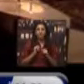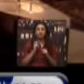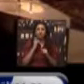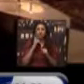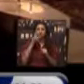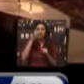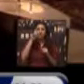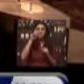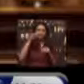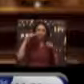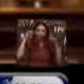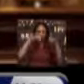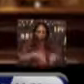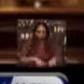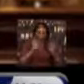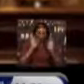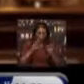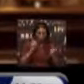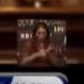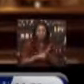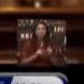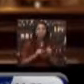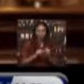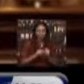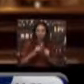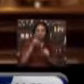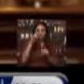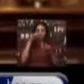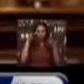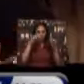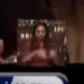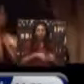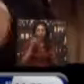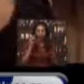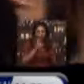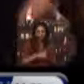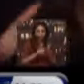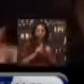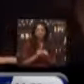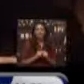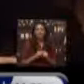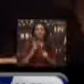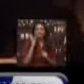جدا. المشهد اللي وقعت فيه في المية ده كان حقيقي؟ طبعا وقعت فيه.